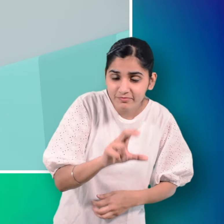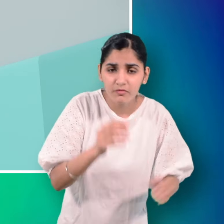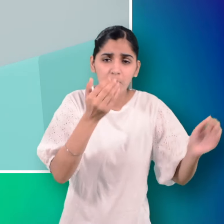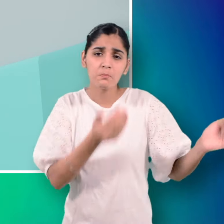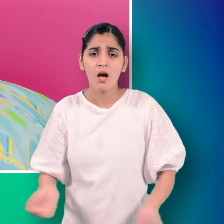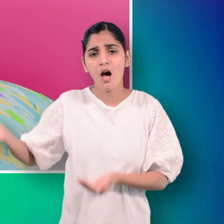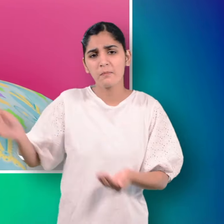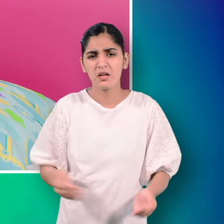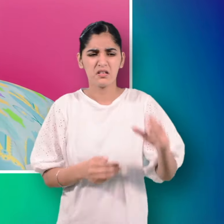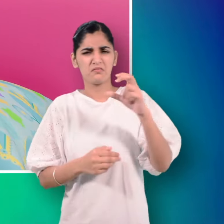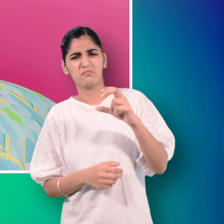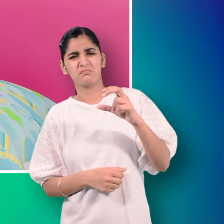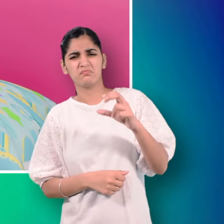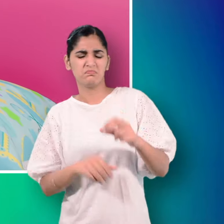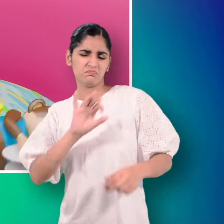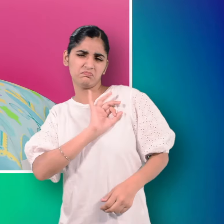खिलौना लाया बेबी को